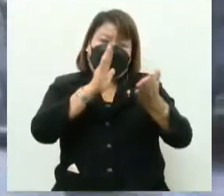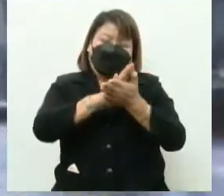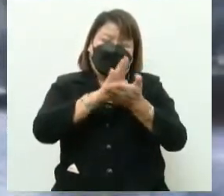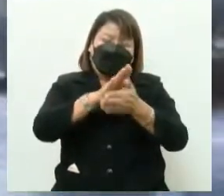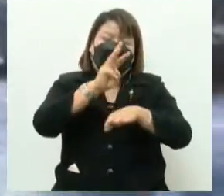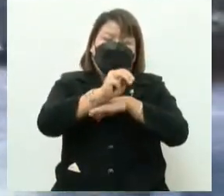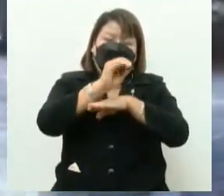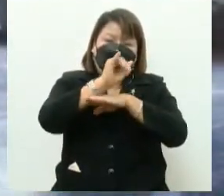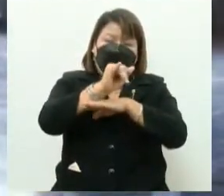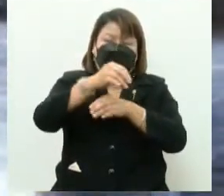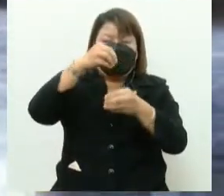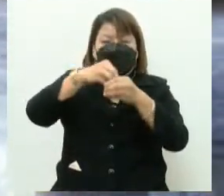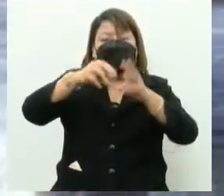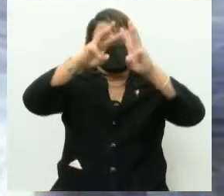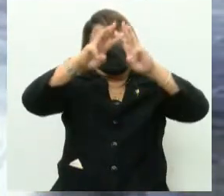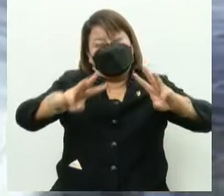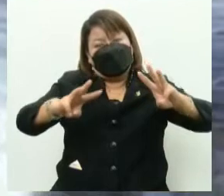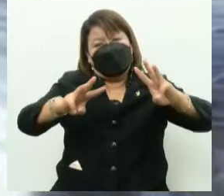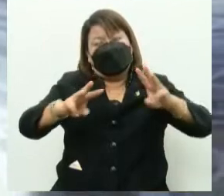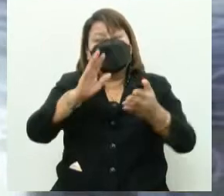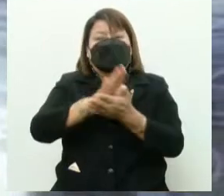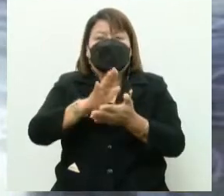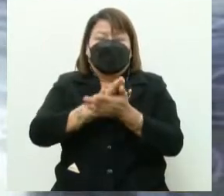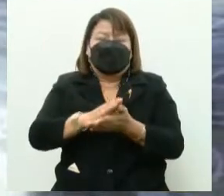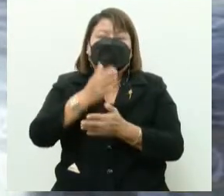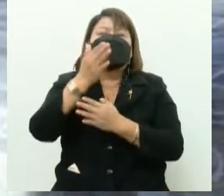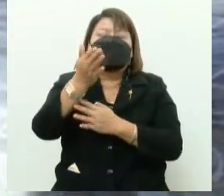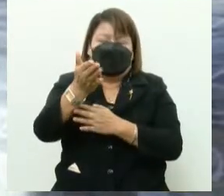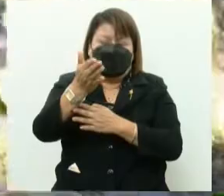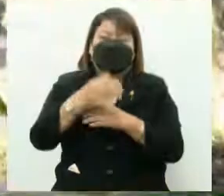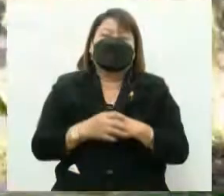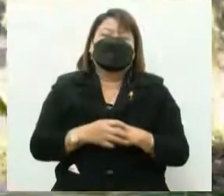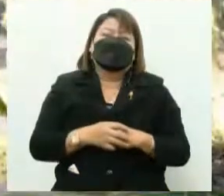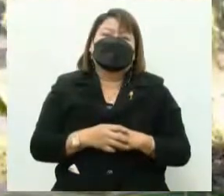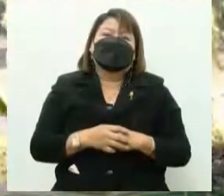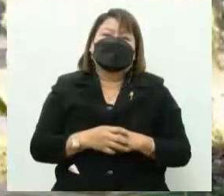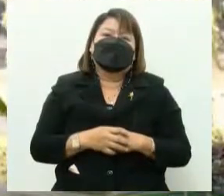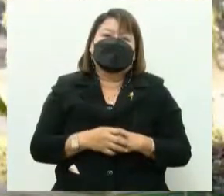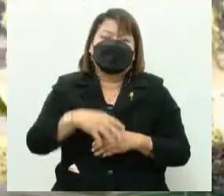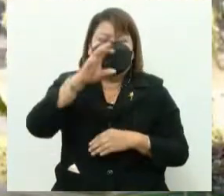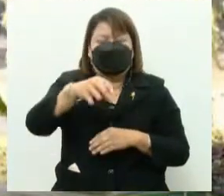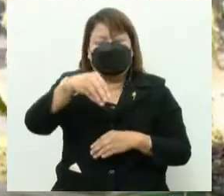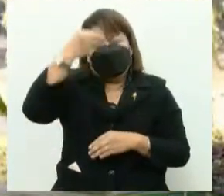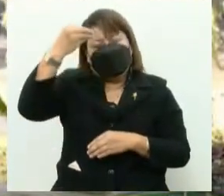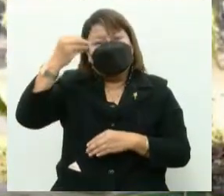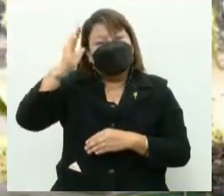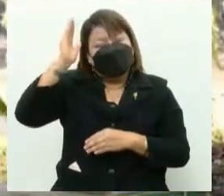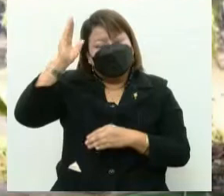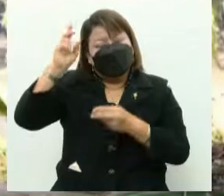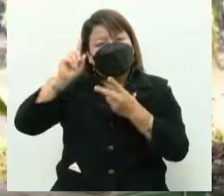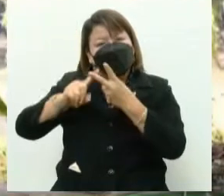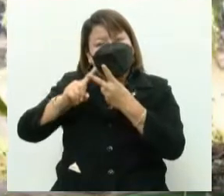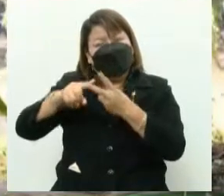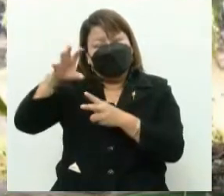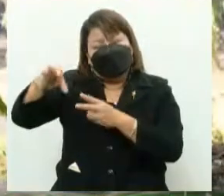าขึ้นภายบริเวณวัดคือโรงเรียนตะกั่วป่าคีรีเกต ฐานการเรียนรู้ถัดไปนะคะก็คือฐาน